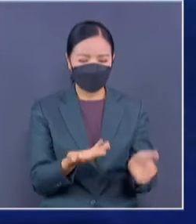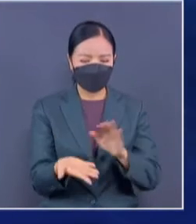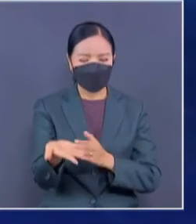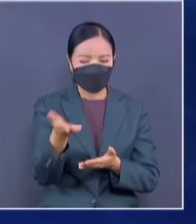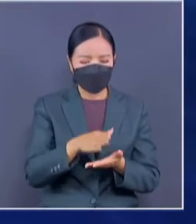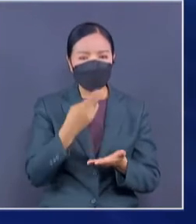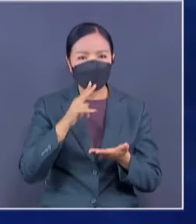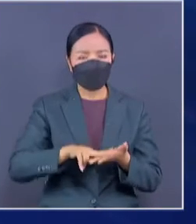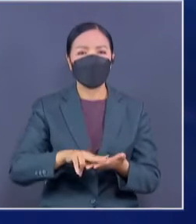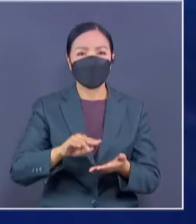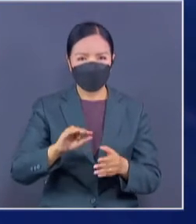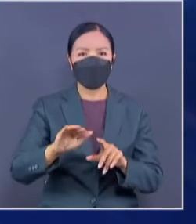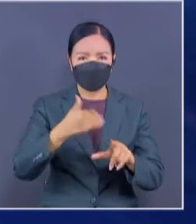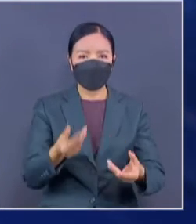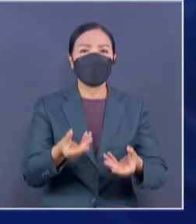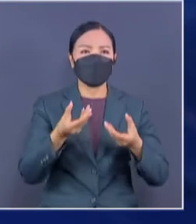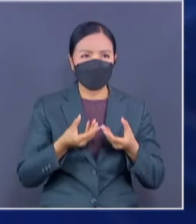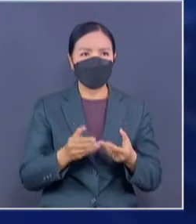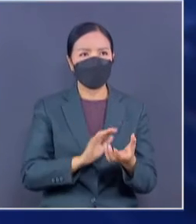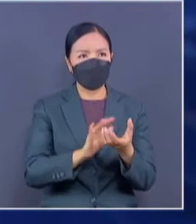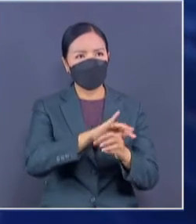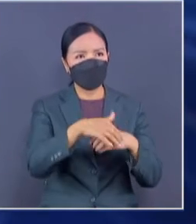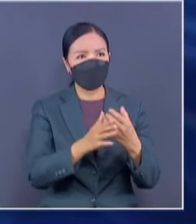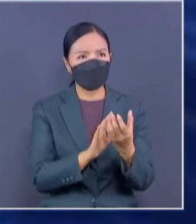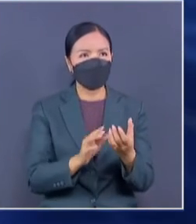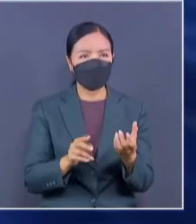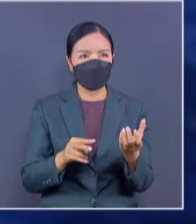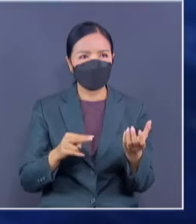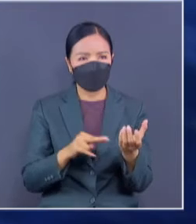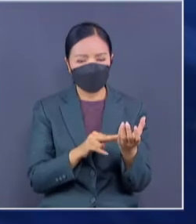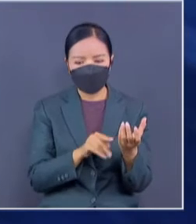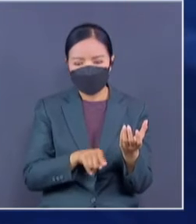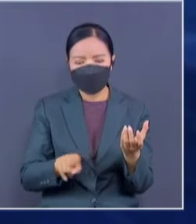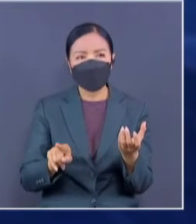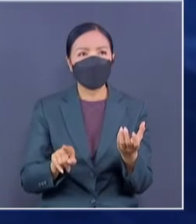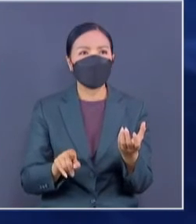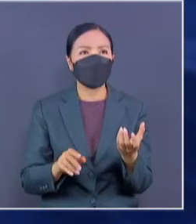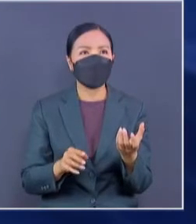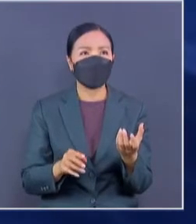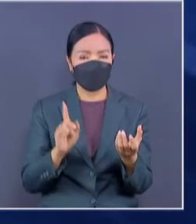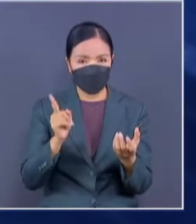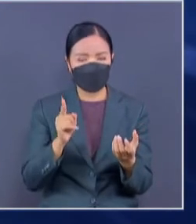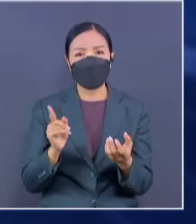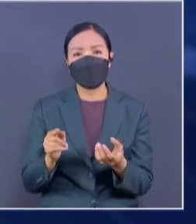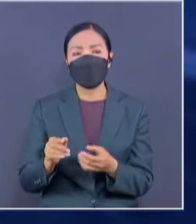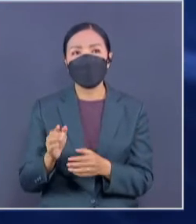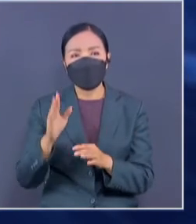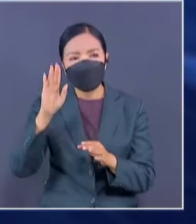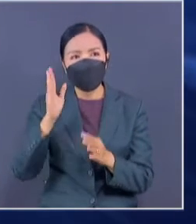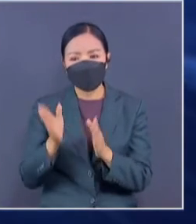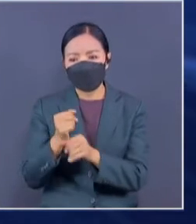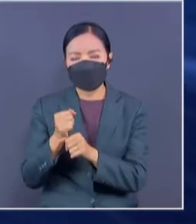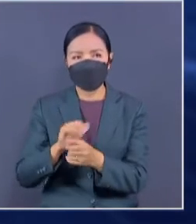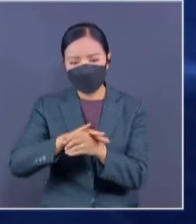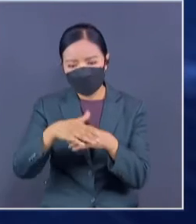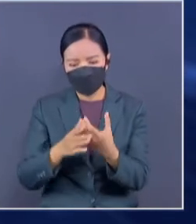เต็มๆทีนี้พอนำกลับมาก็เอามาเช็ดทำความสะอาดชาร์จไฟให้ด้วยนะครับ ครับ แล้วก็ส่งกลับมาให้กับเจ้าของสภาพ